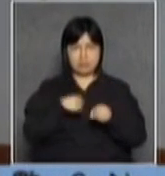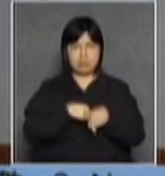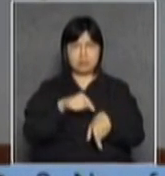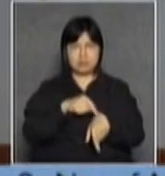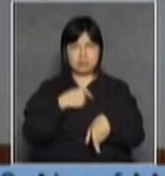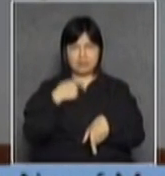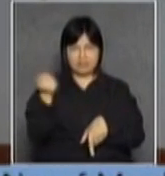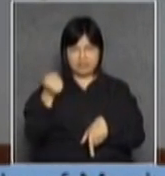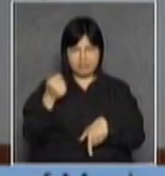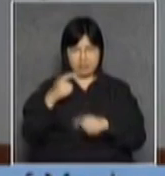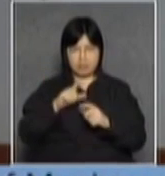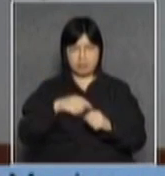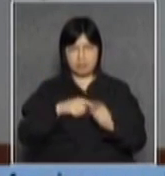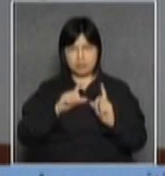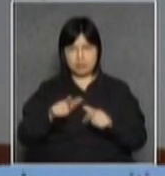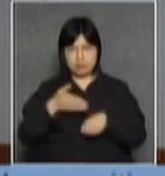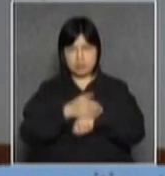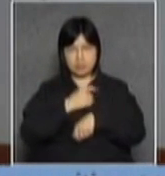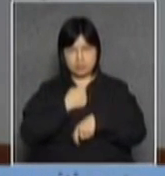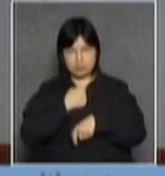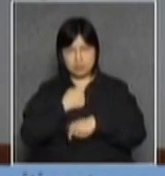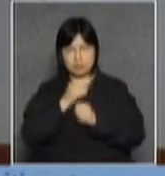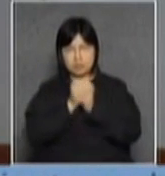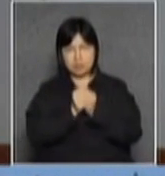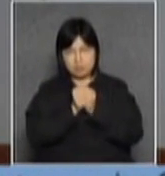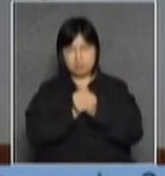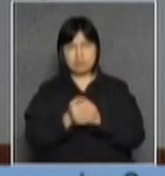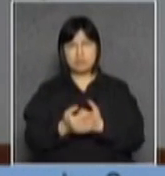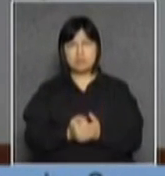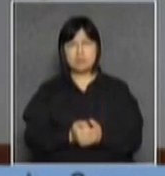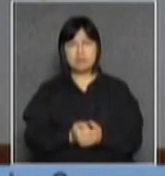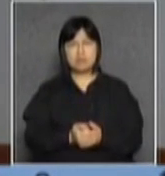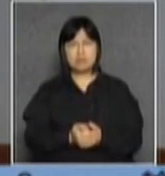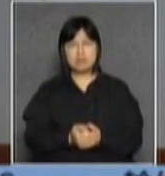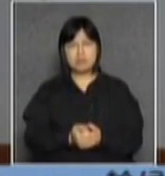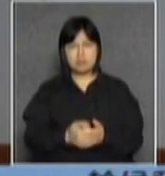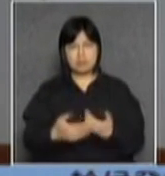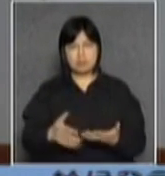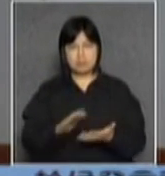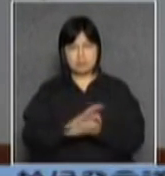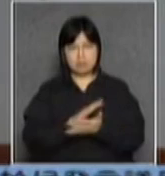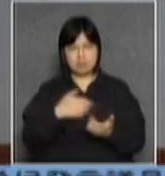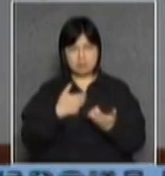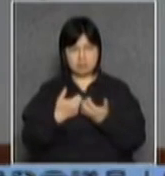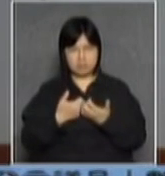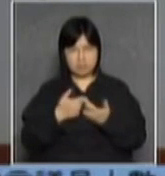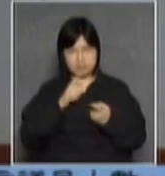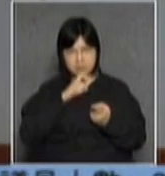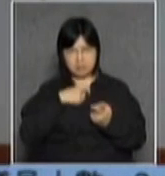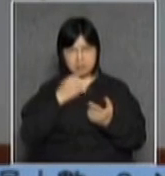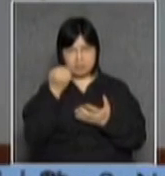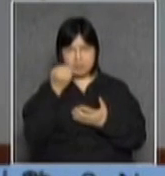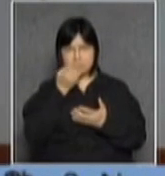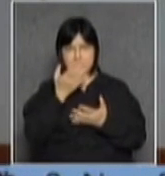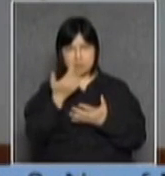迅速地回應社會即時的訴求。 今年預算案亦提出多項